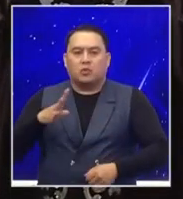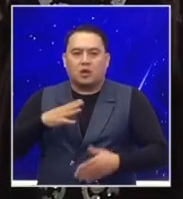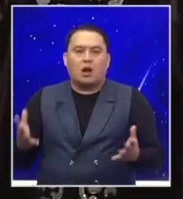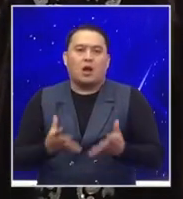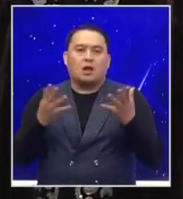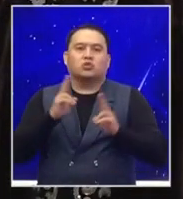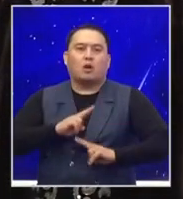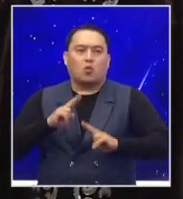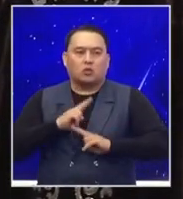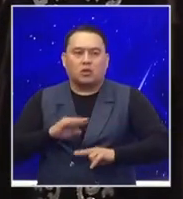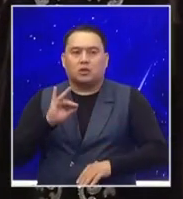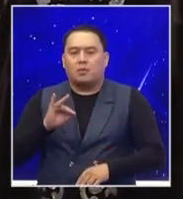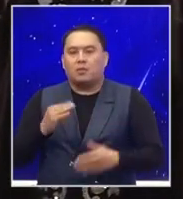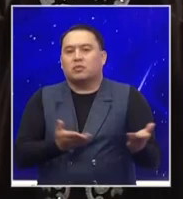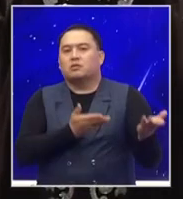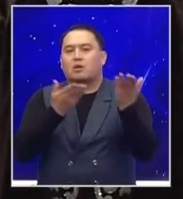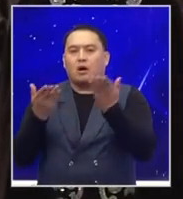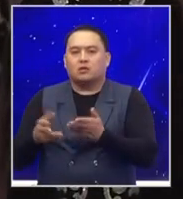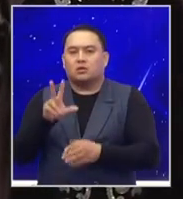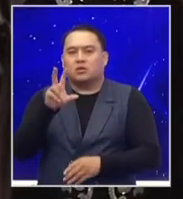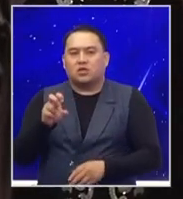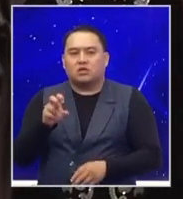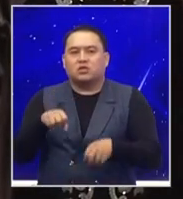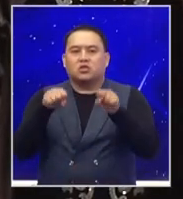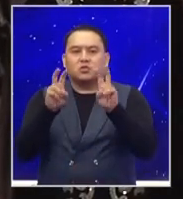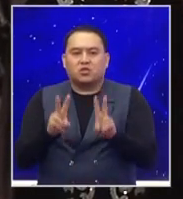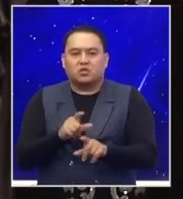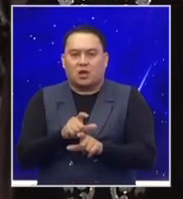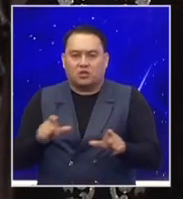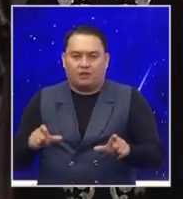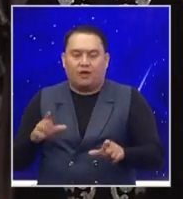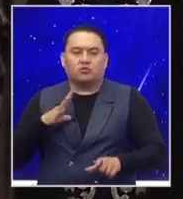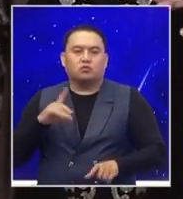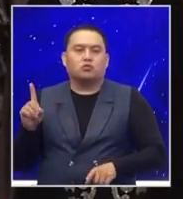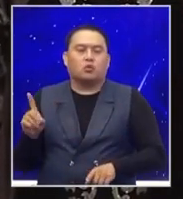легче работалось. Мы пригласили уже 300 с лишним специалистов